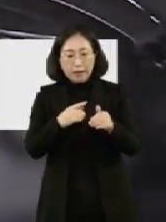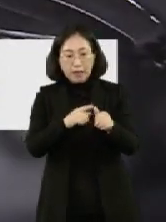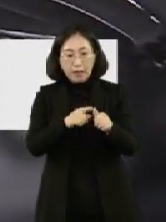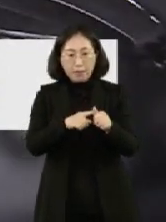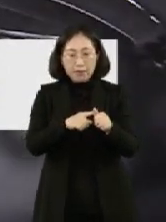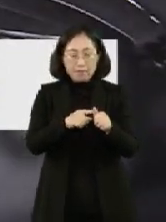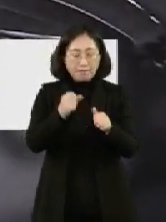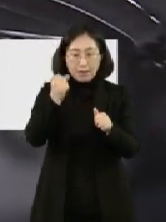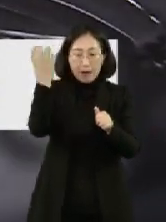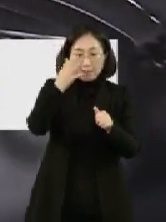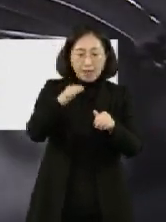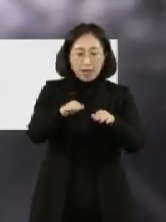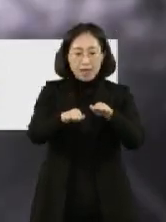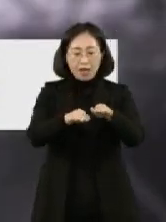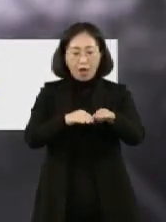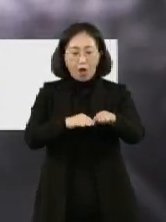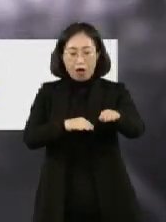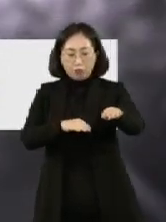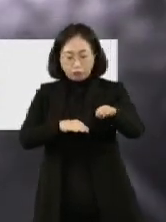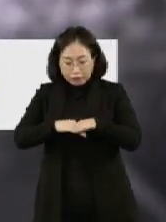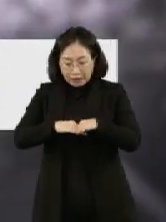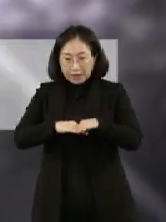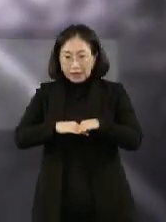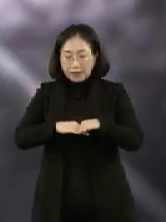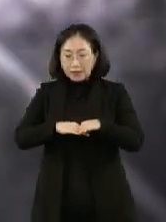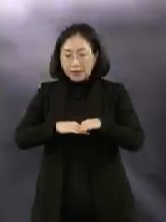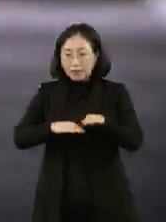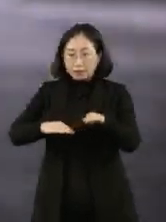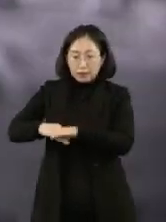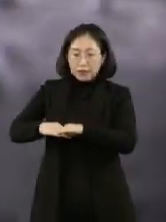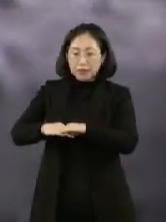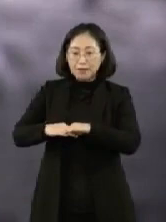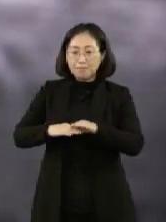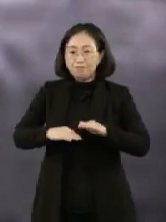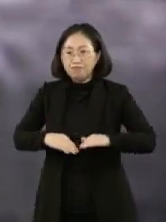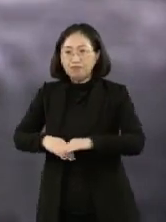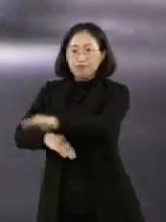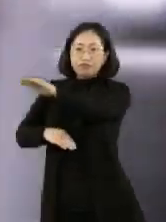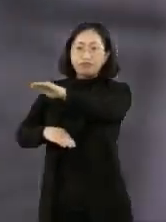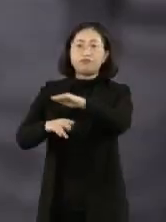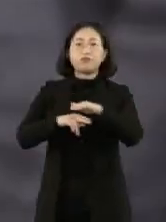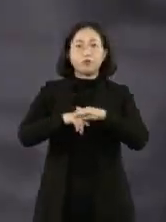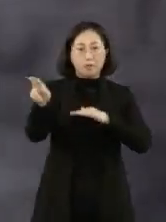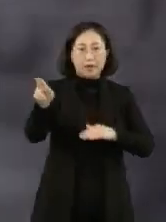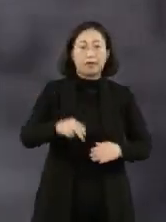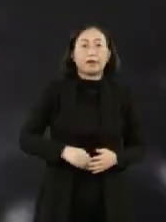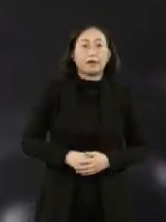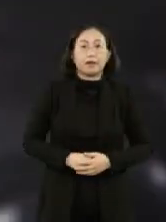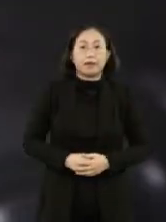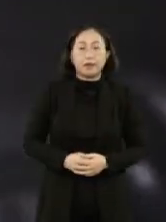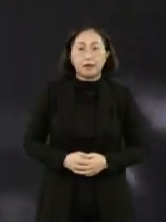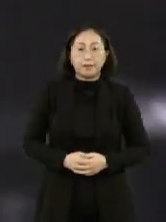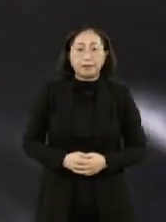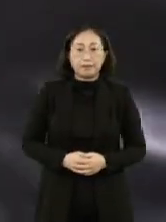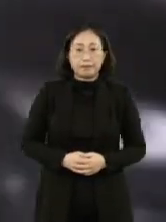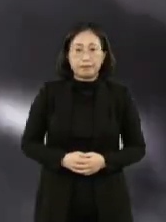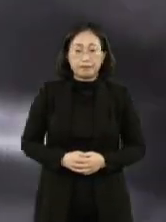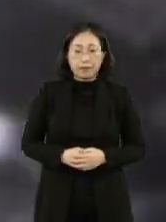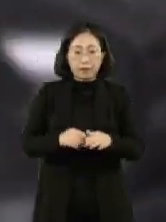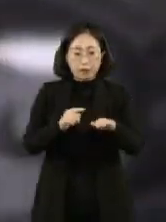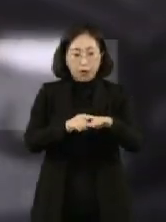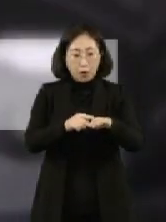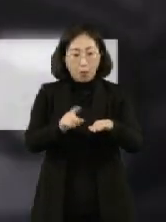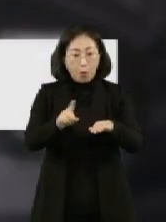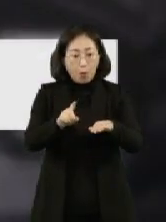잠시후 갑자기 우진의 순사 차 2대를 들이 받곤 공간을 확보한 뒤 현장에서 황급히 달아났습니다 사랑해선